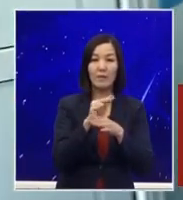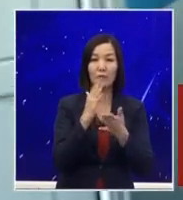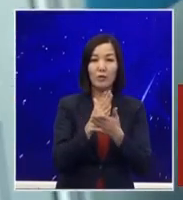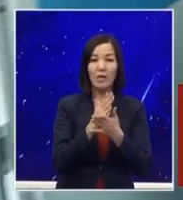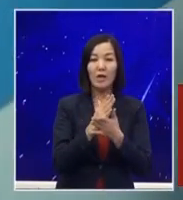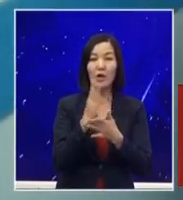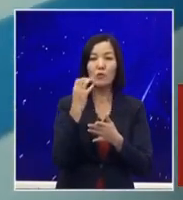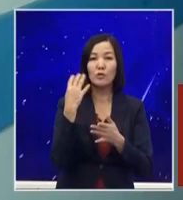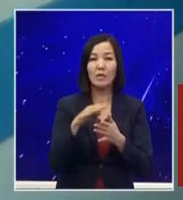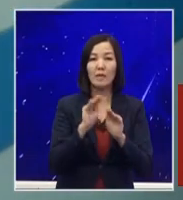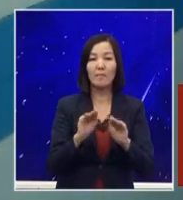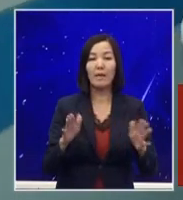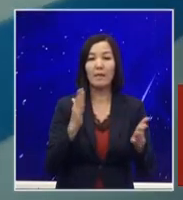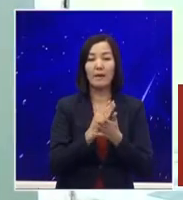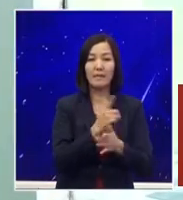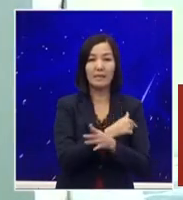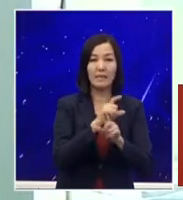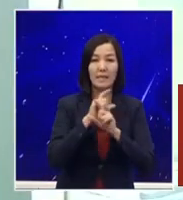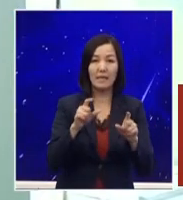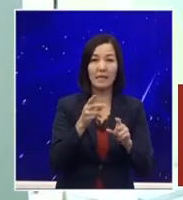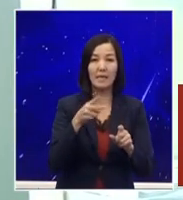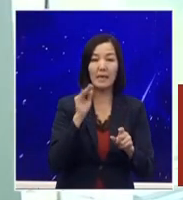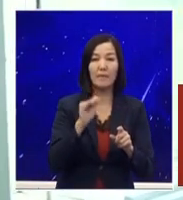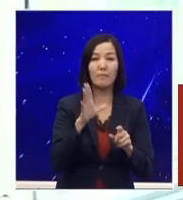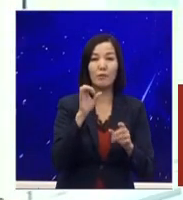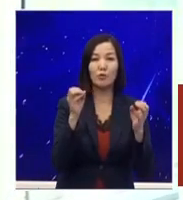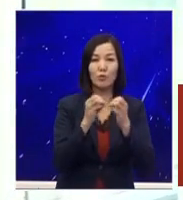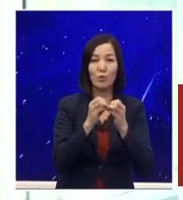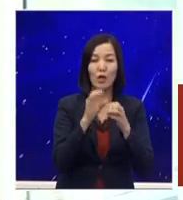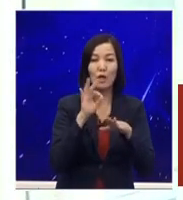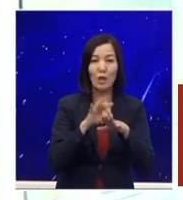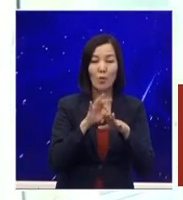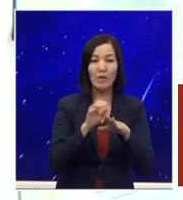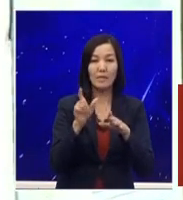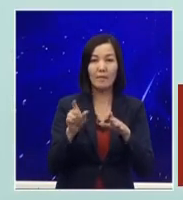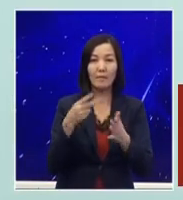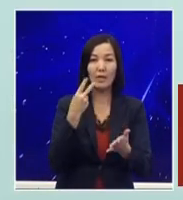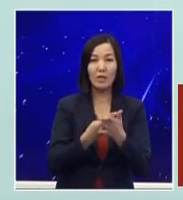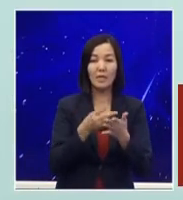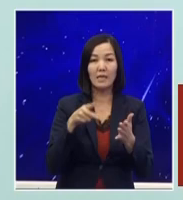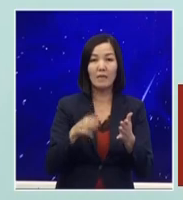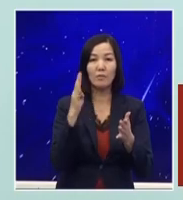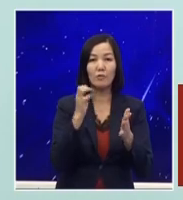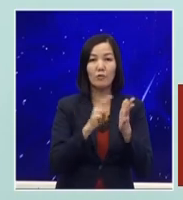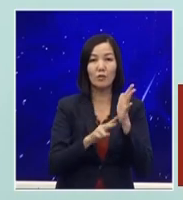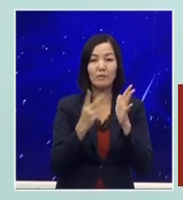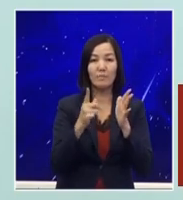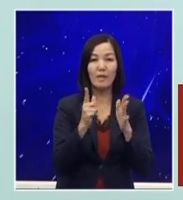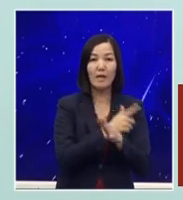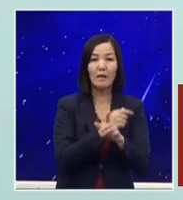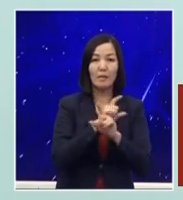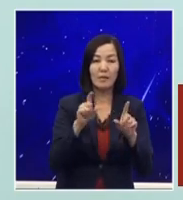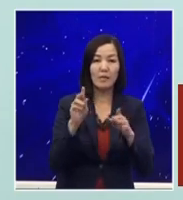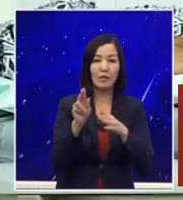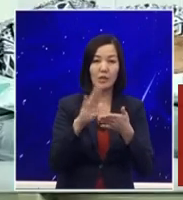Олардың арасында 340 бала бар. Стационарларда 2510 науқас жатыр, 2471 адам амбулаториялық